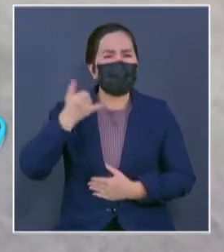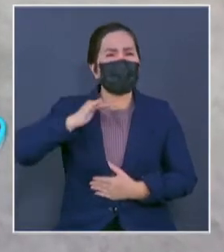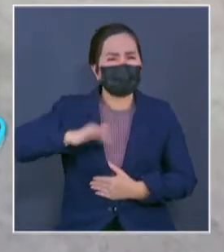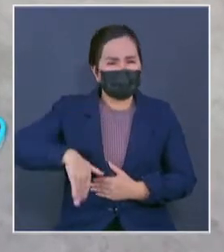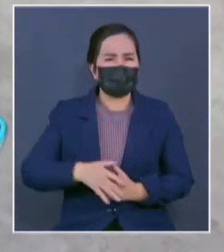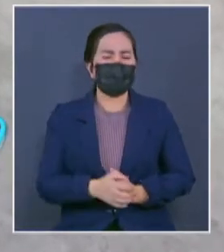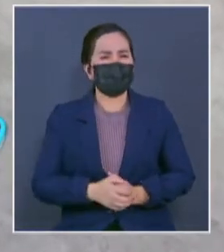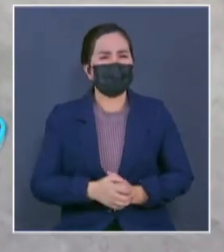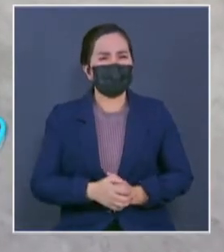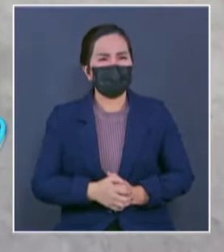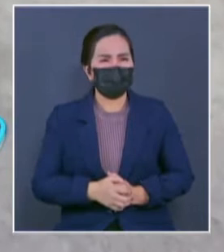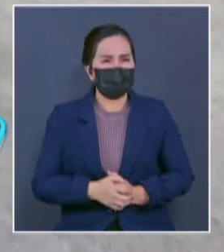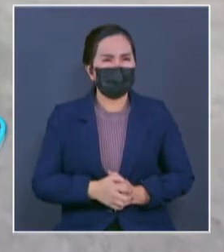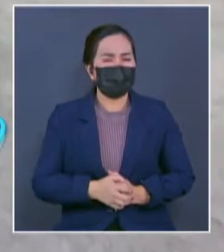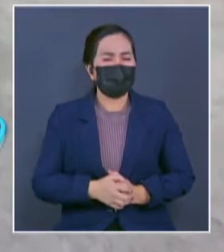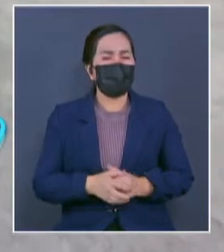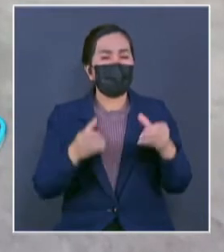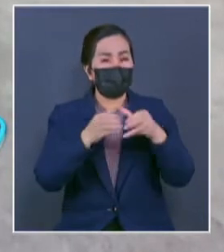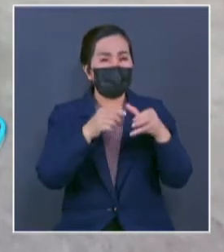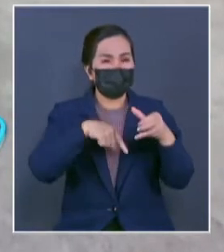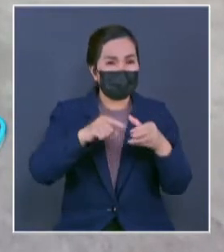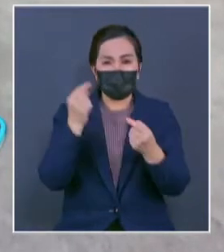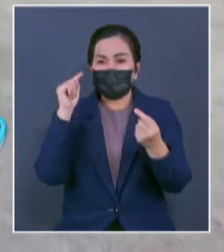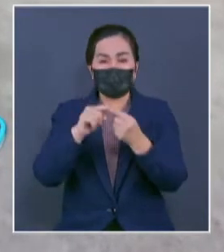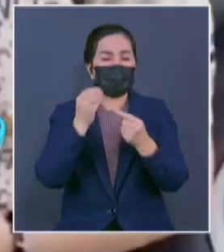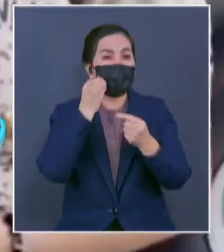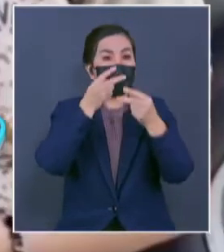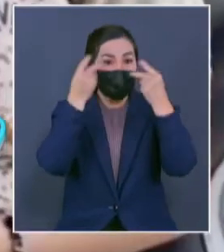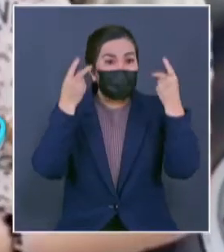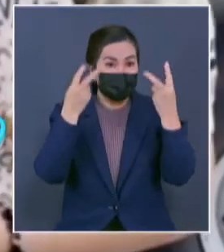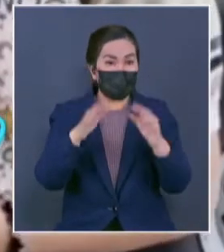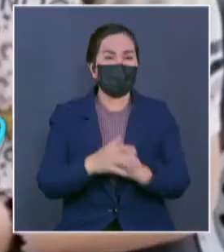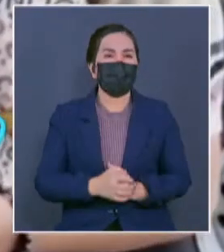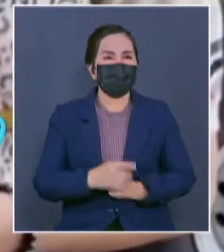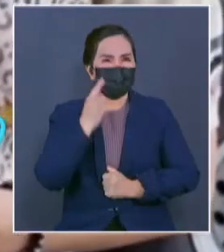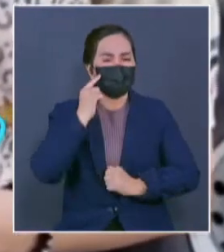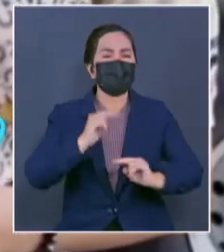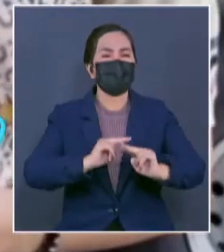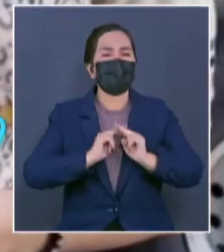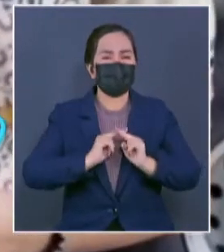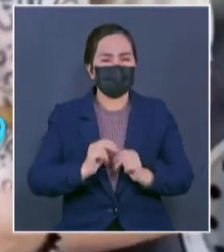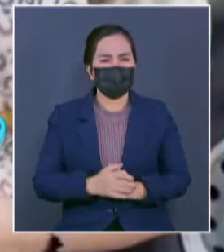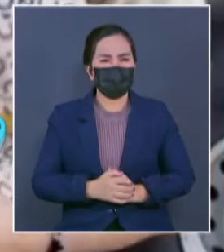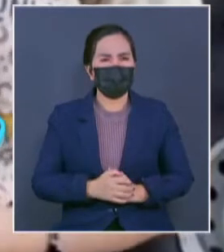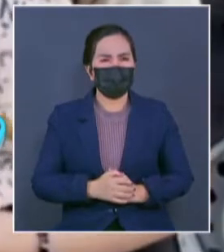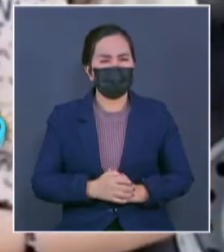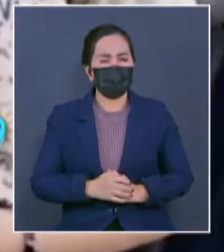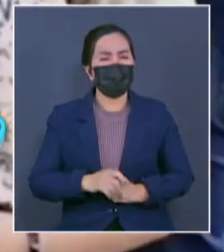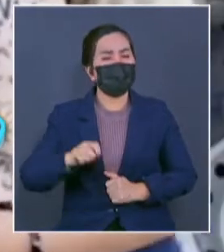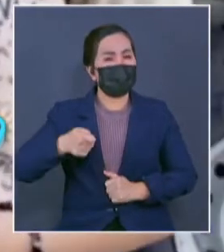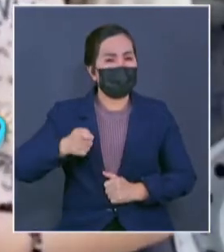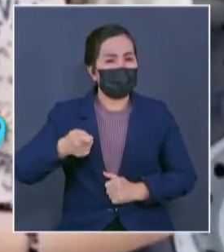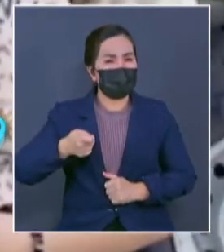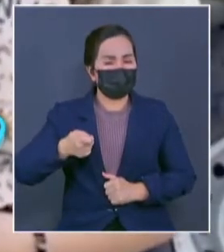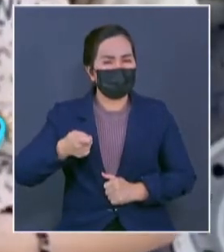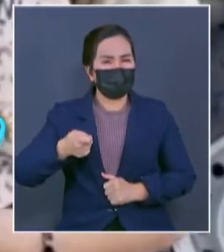าแต่เธอกับแฟนหนุ่มพร้อมเพื่อนเนี่ยถึงบ้านของผู้ก่อเหตุก่อนก็เลยตัดสินใจเธอถือไขควงเข้าไป